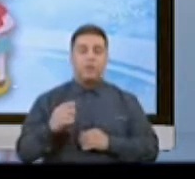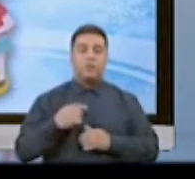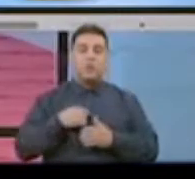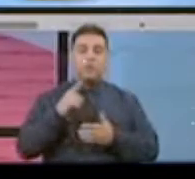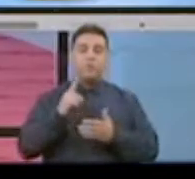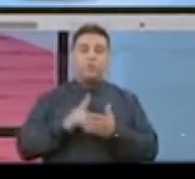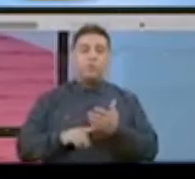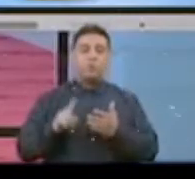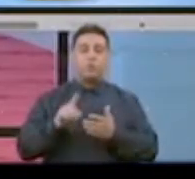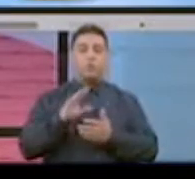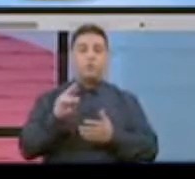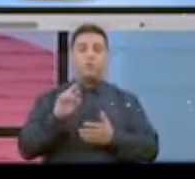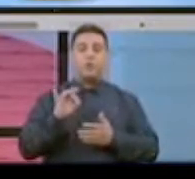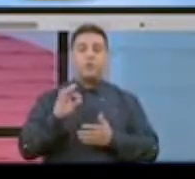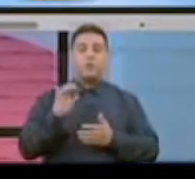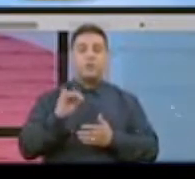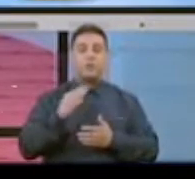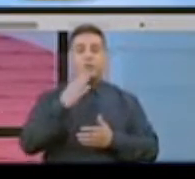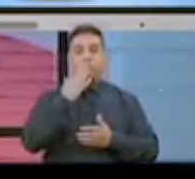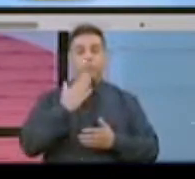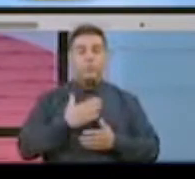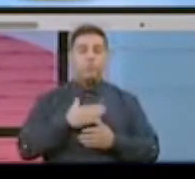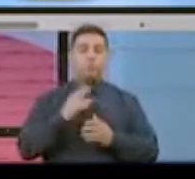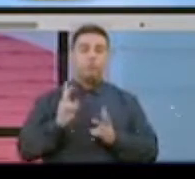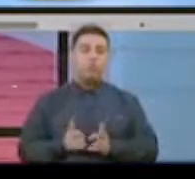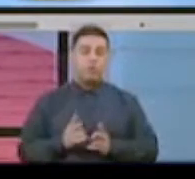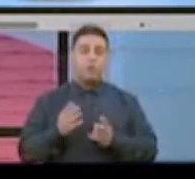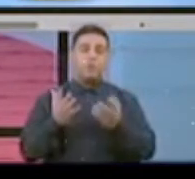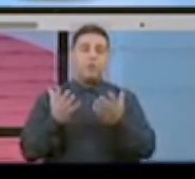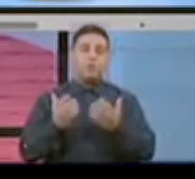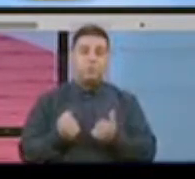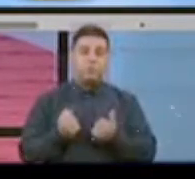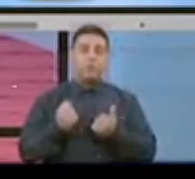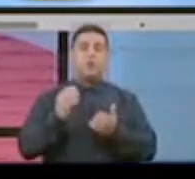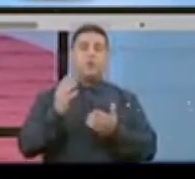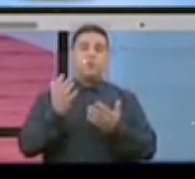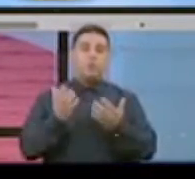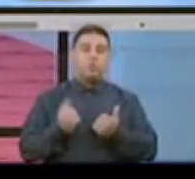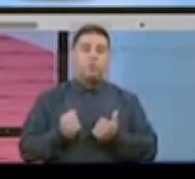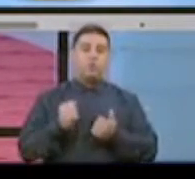вы пересказали своим любимым учителям и получили оценку 5.